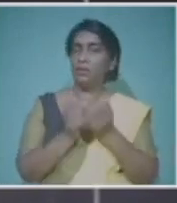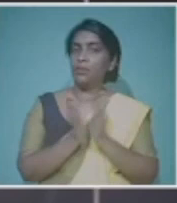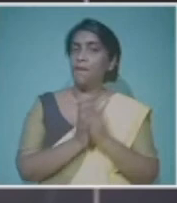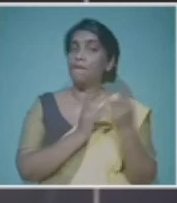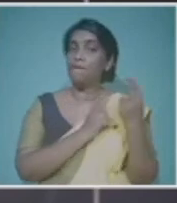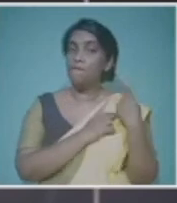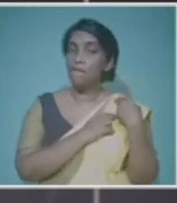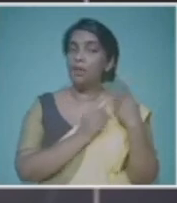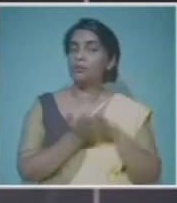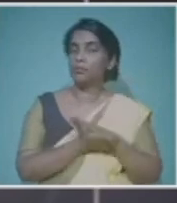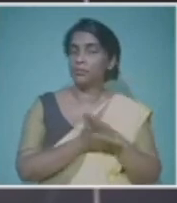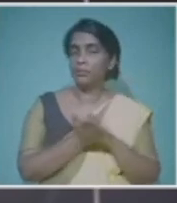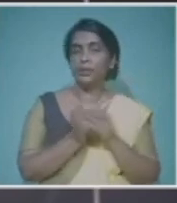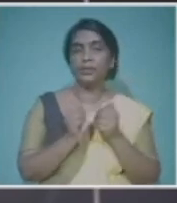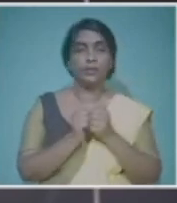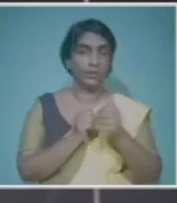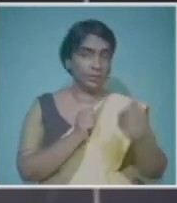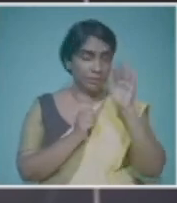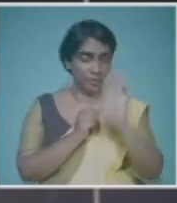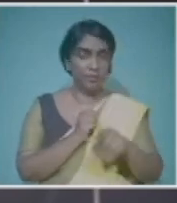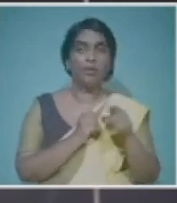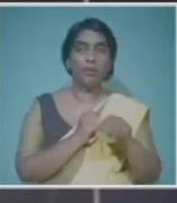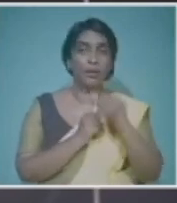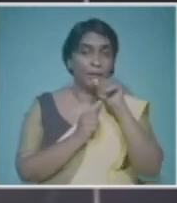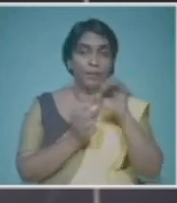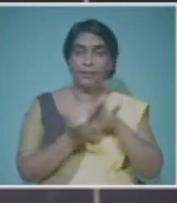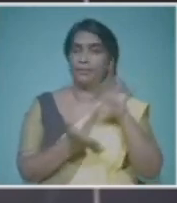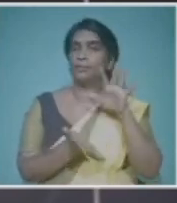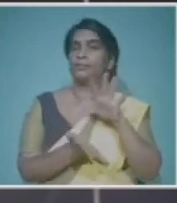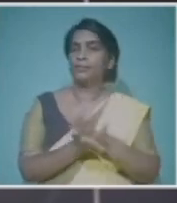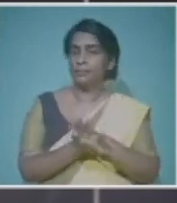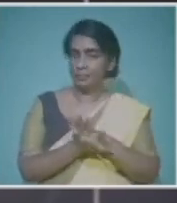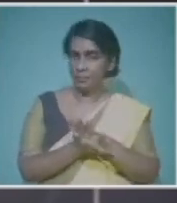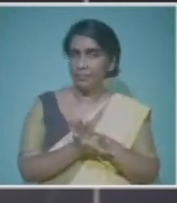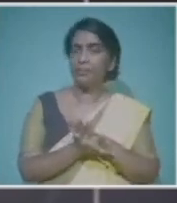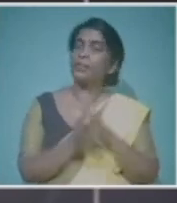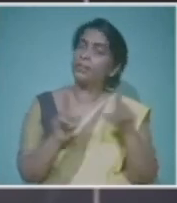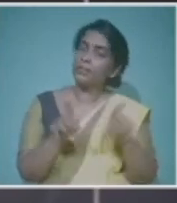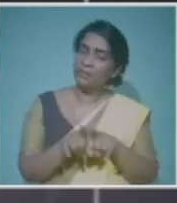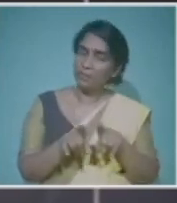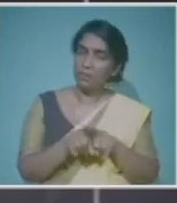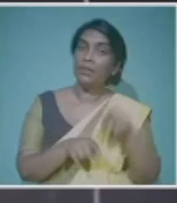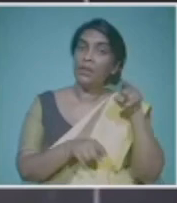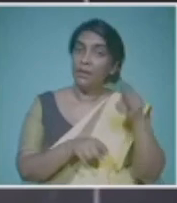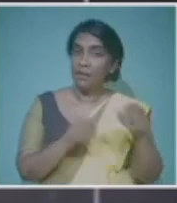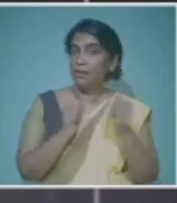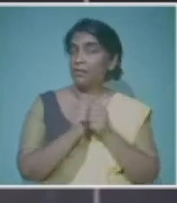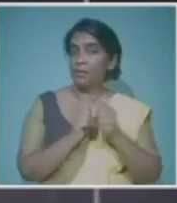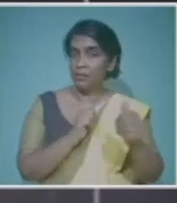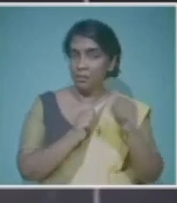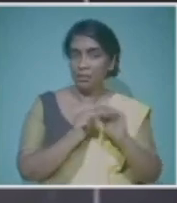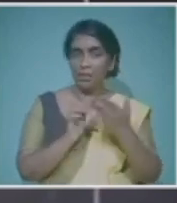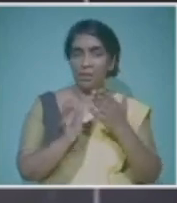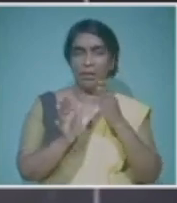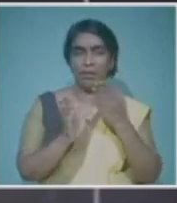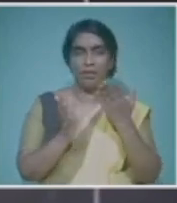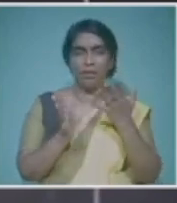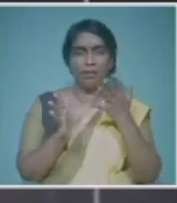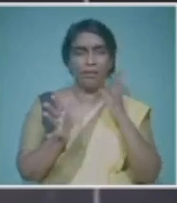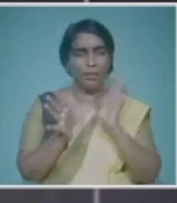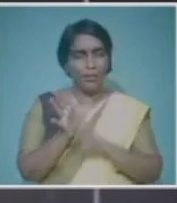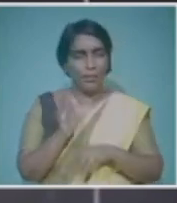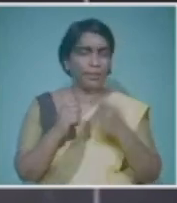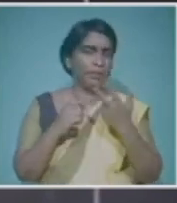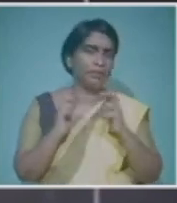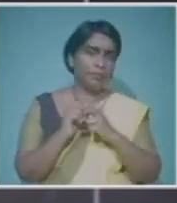වගකීම නිවැරදිව ඉටු කරනු ලබන බවට තහවුරු කිරීම. හා එම තත්ත්වයන් බැහැරවන